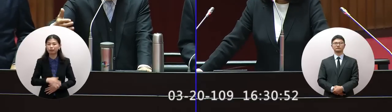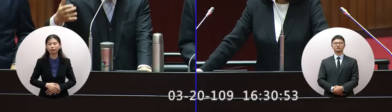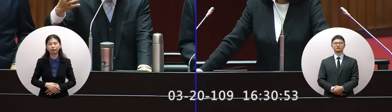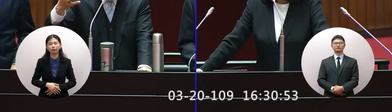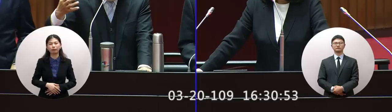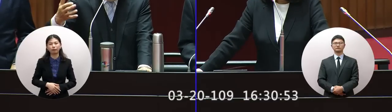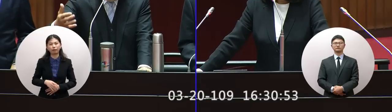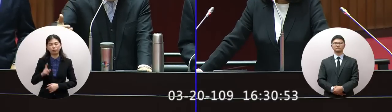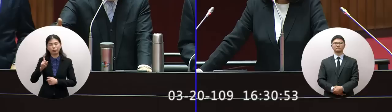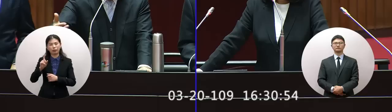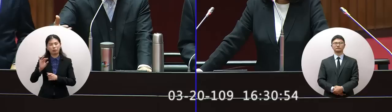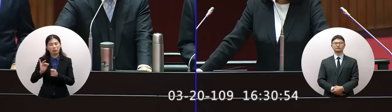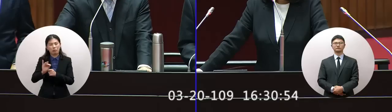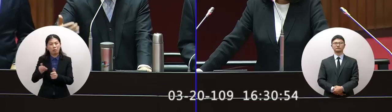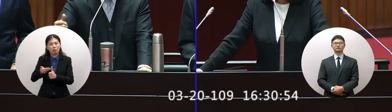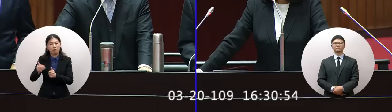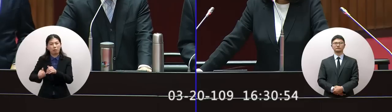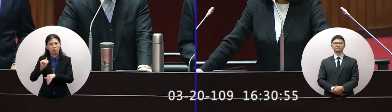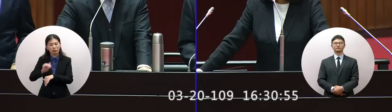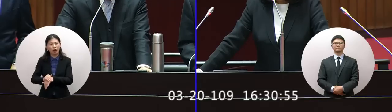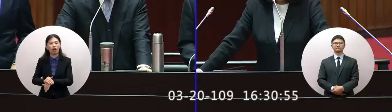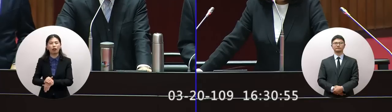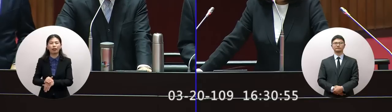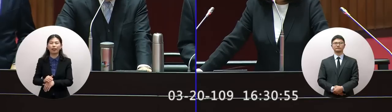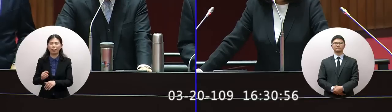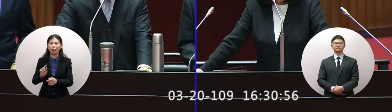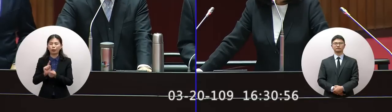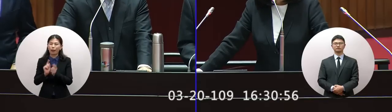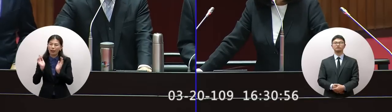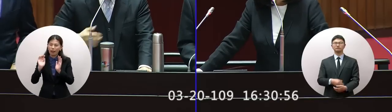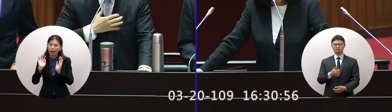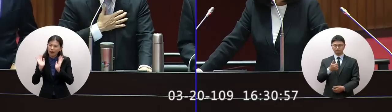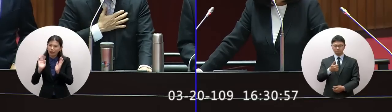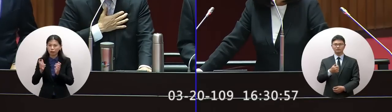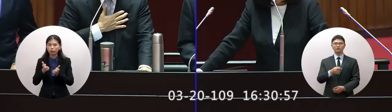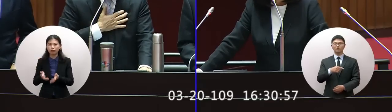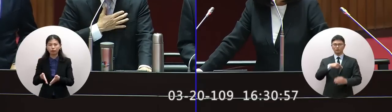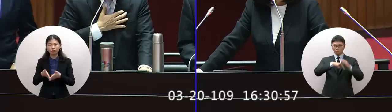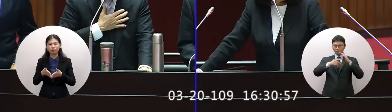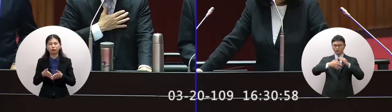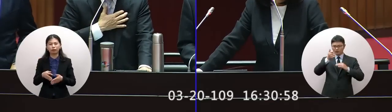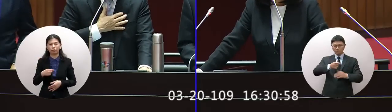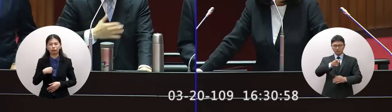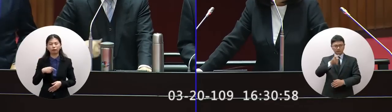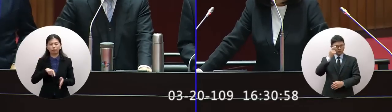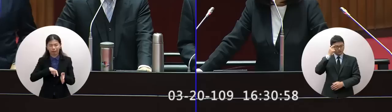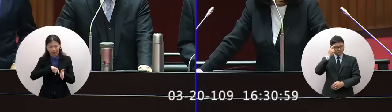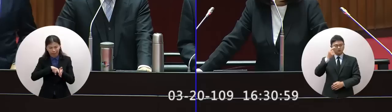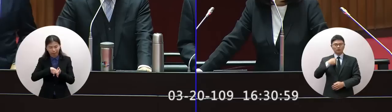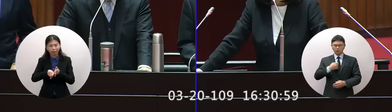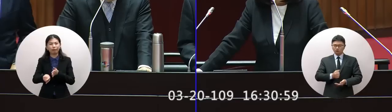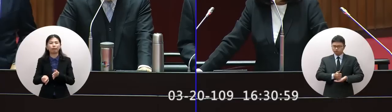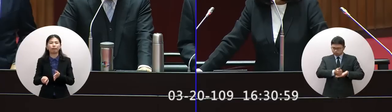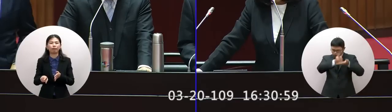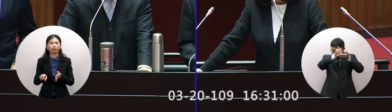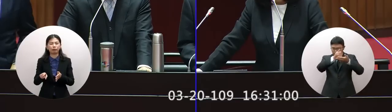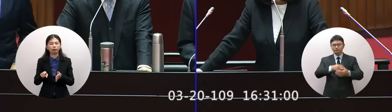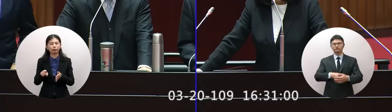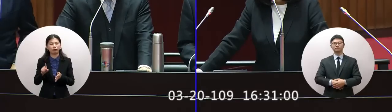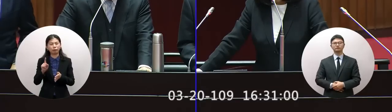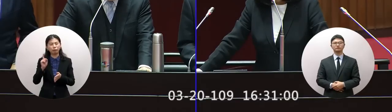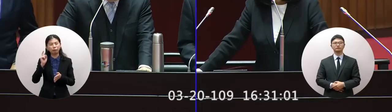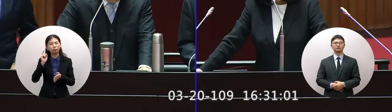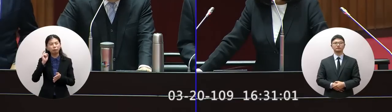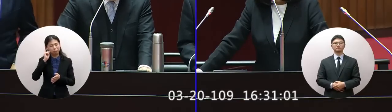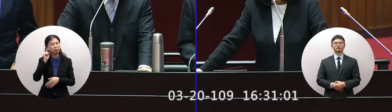我觉得对孩子这是最重要。 很好，等等，院长有这个高度， 我 非常的敬佩。 我一直都是